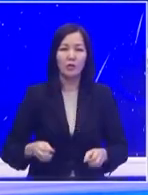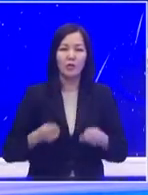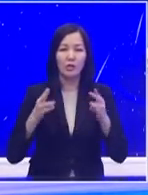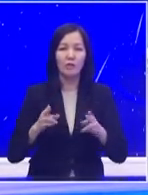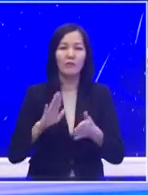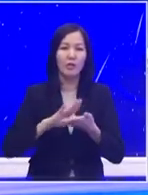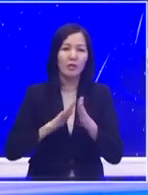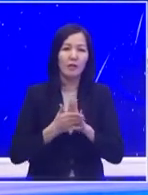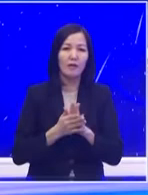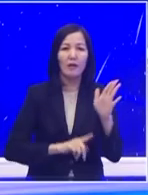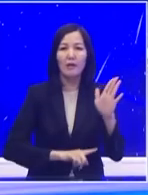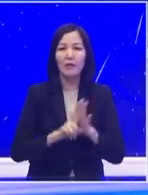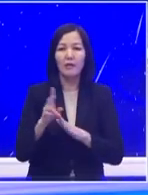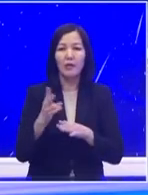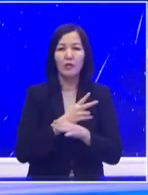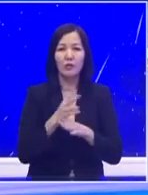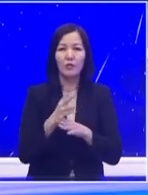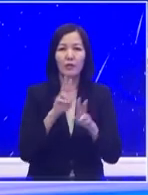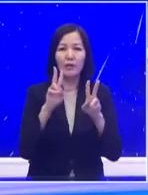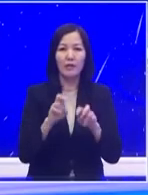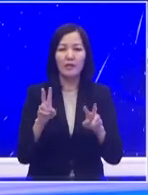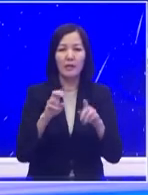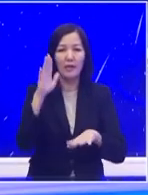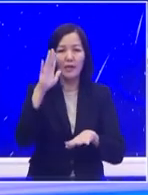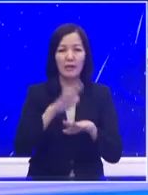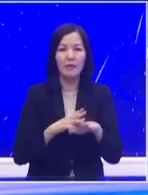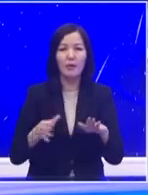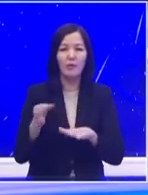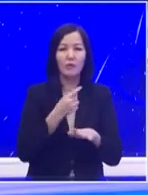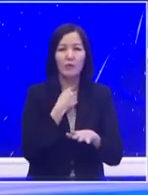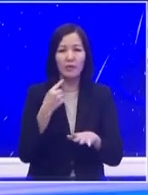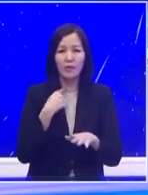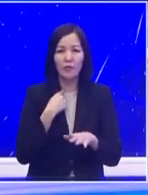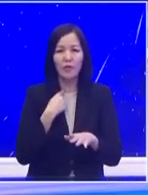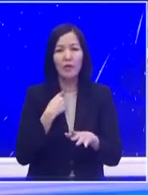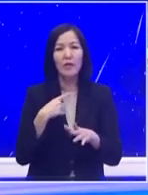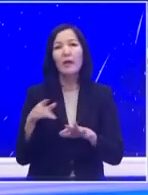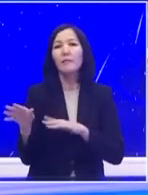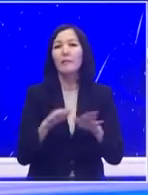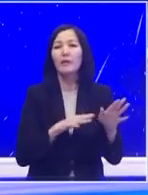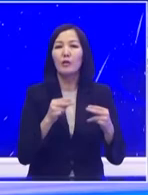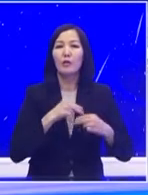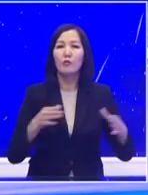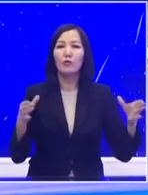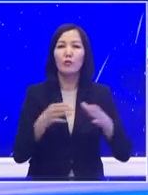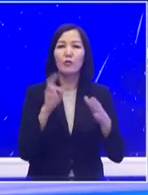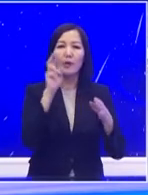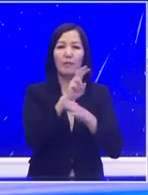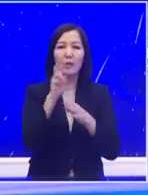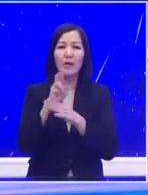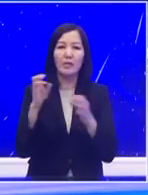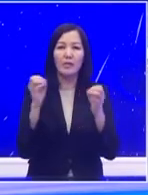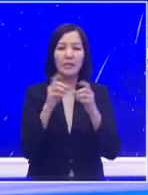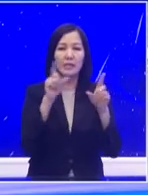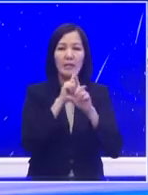Правонарушение выявили в ходе ночного рейда, инициированного акиматом областного центра. В рамках мероприятия рабочая группа объехала более